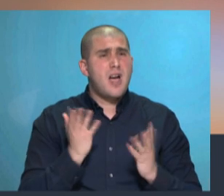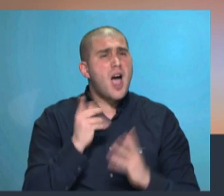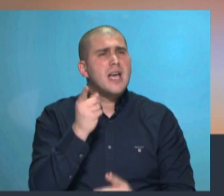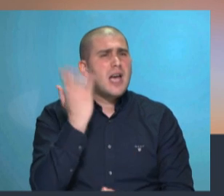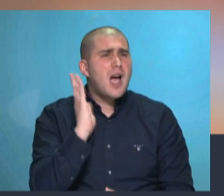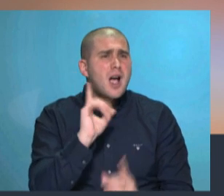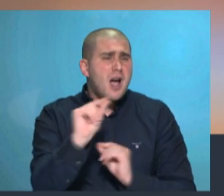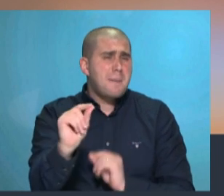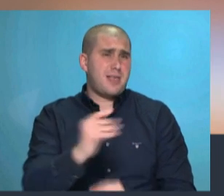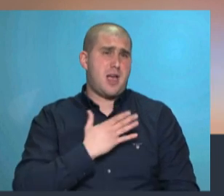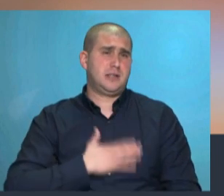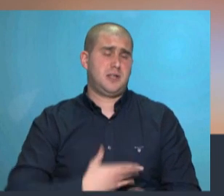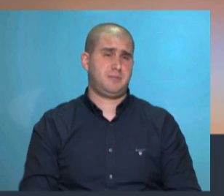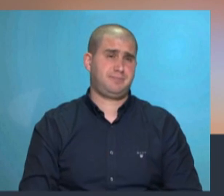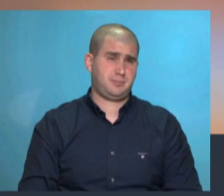going back home.